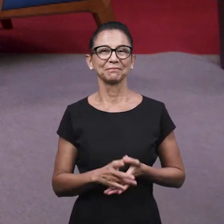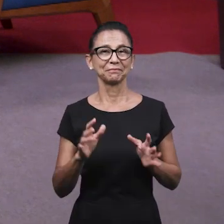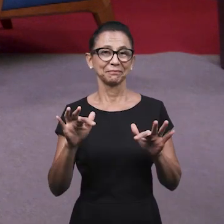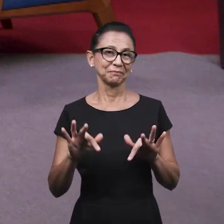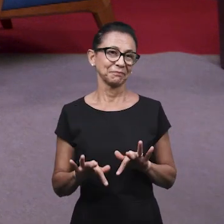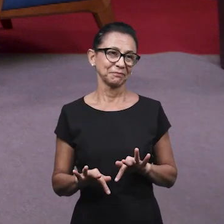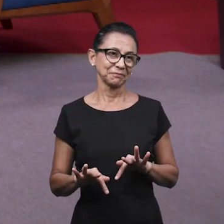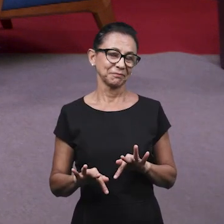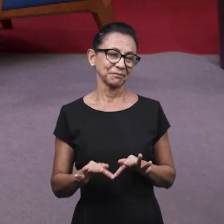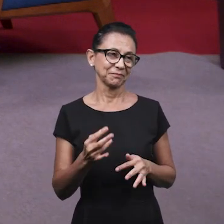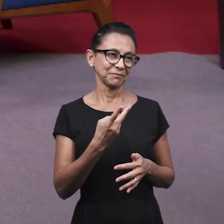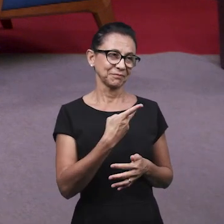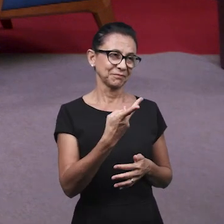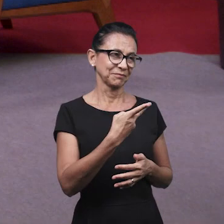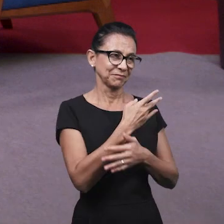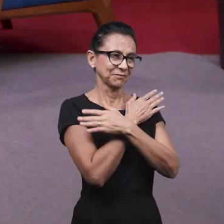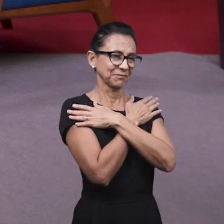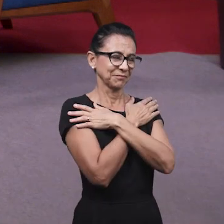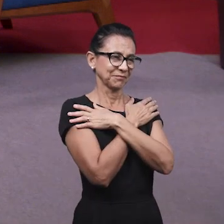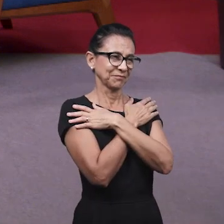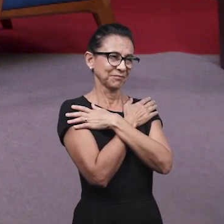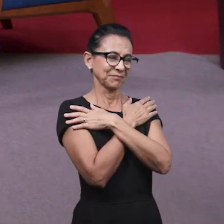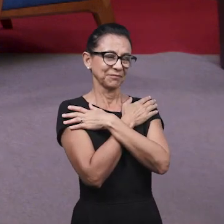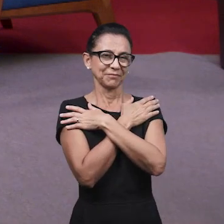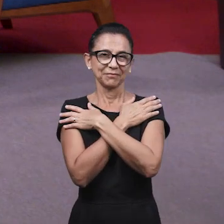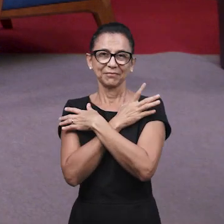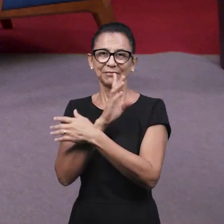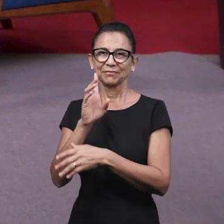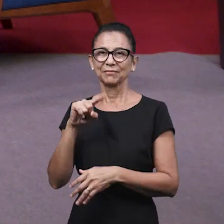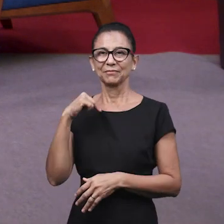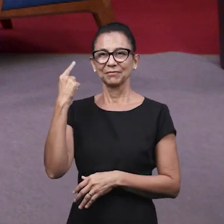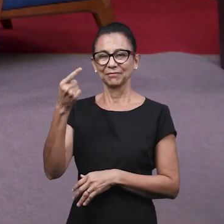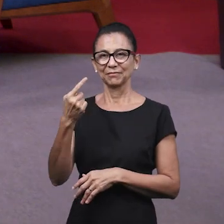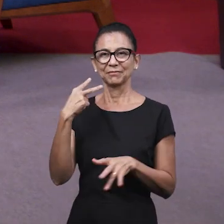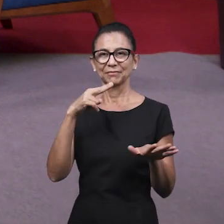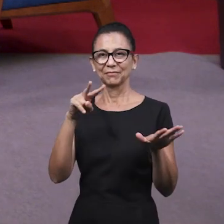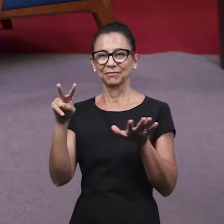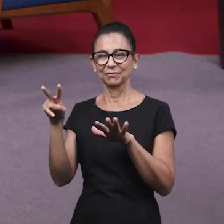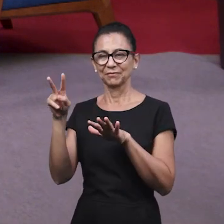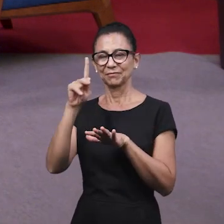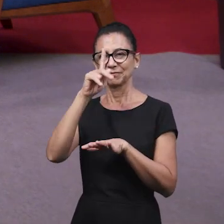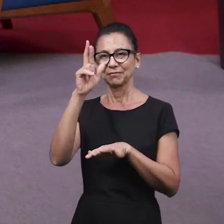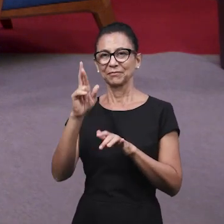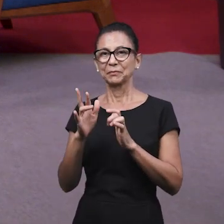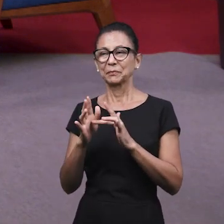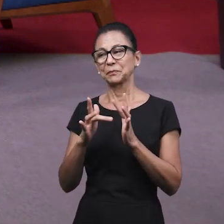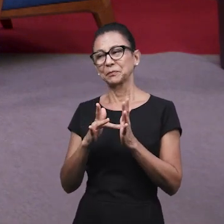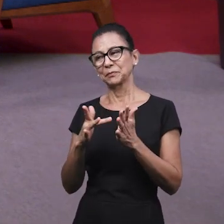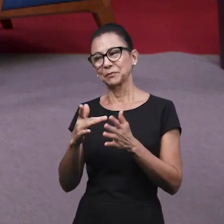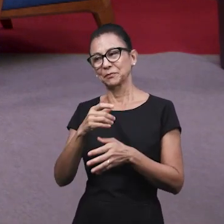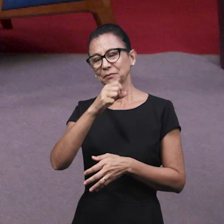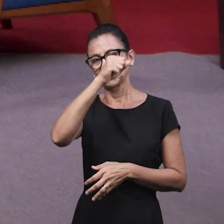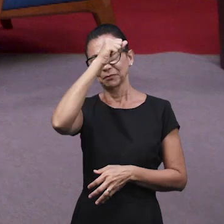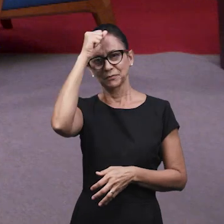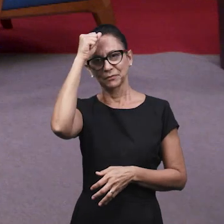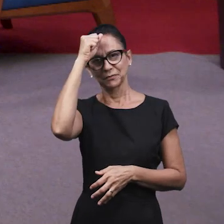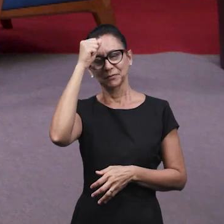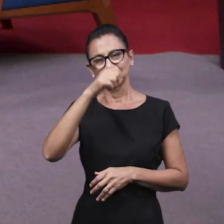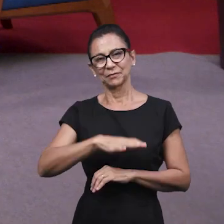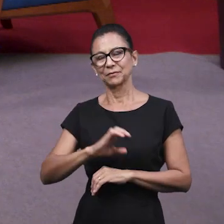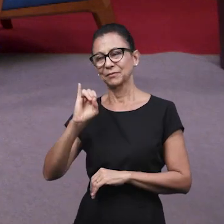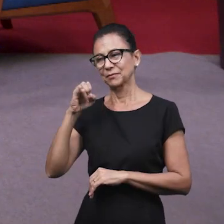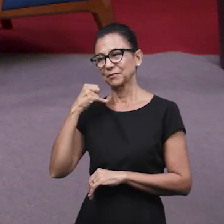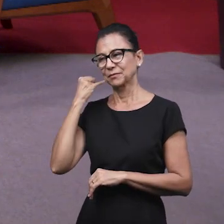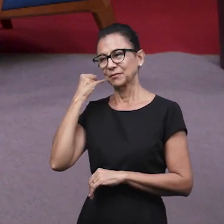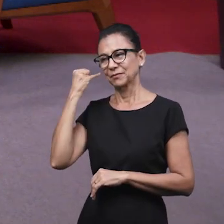Daniel séjour la paix du Seigneur et si Dieu nous permet à la prochaine semaine. Amen. La paix du Seigneur Sergio Josias, la